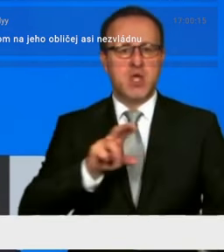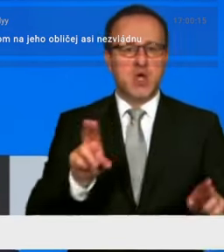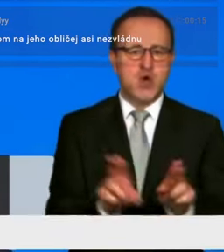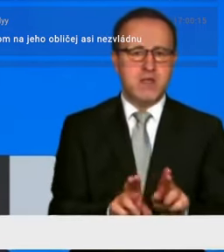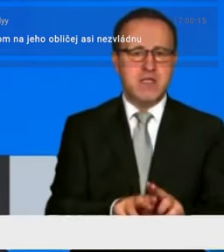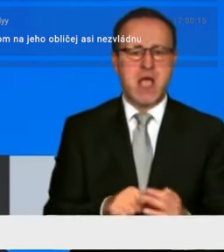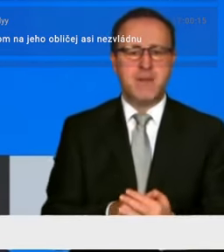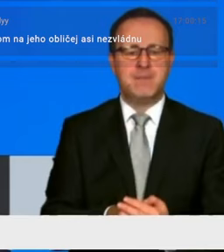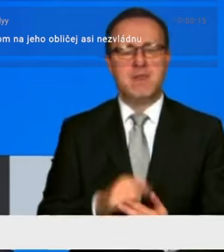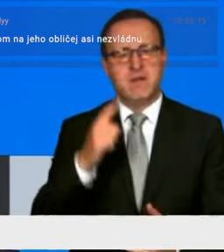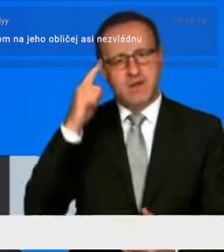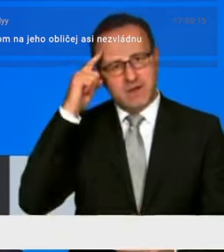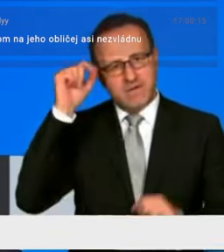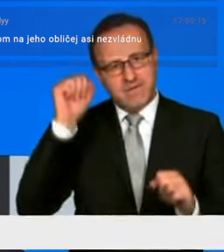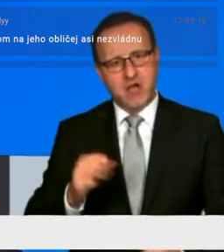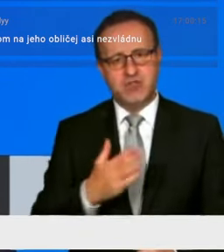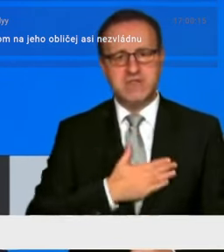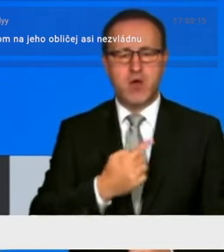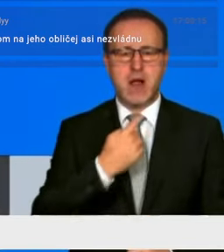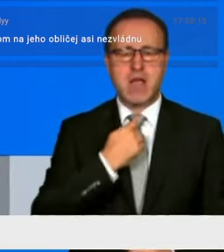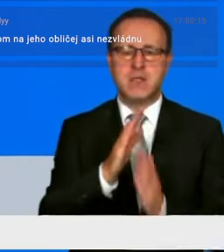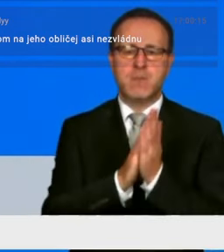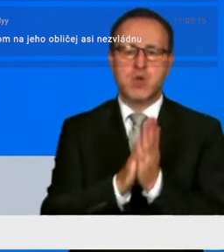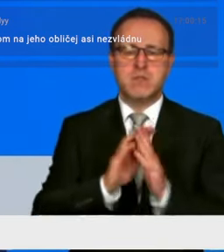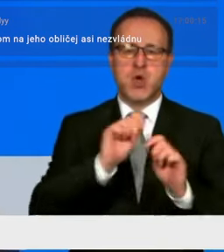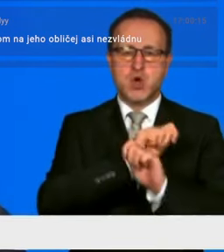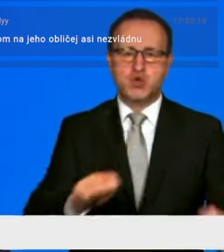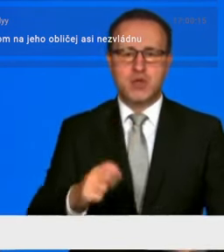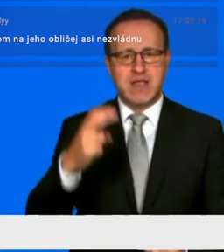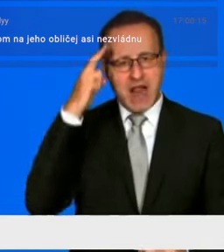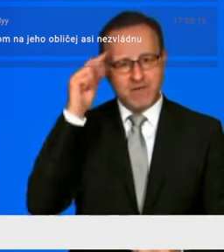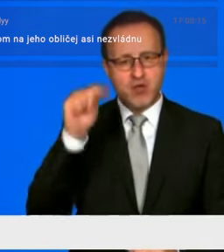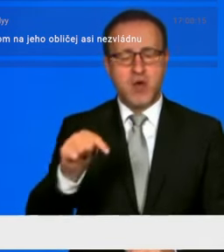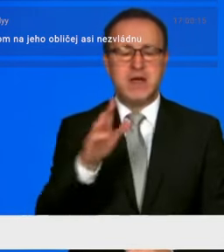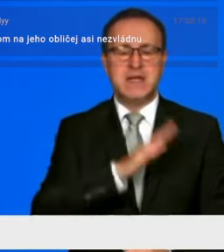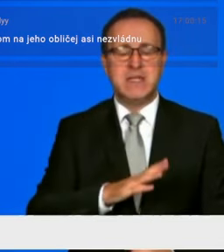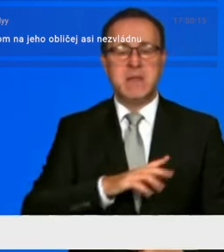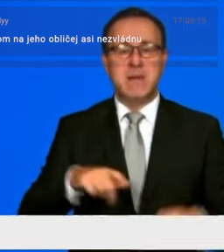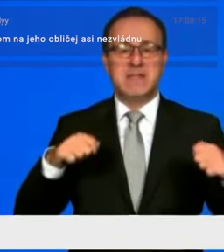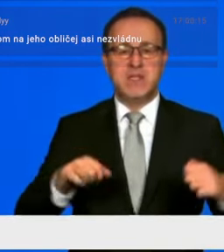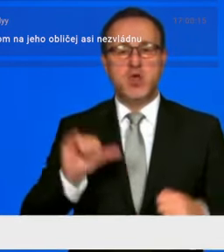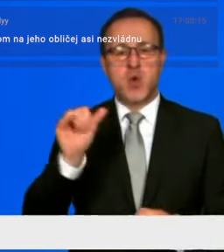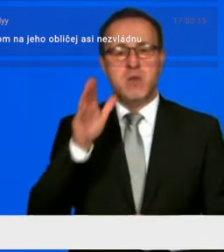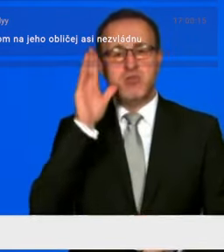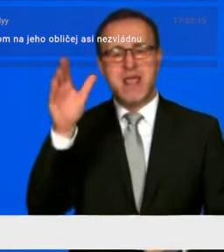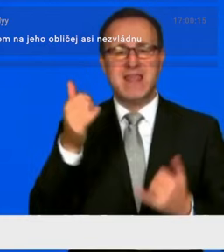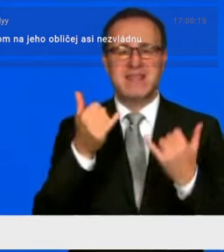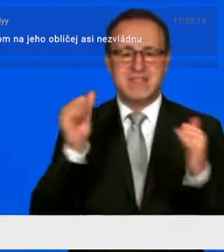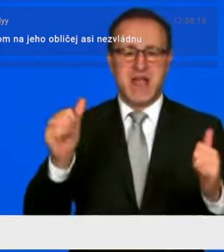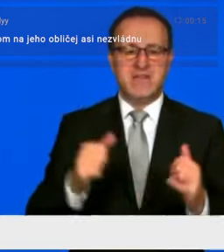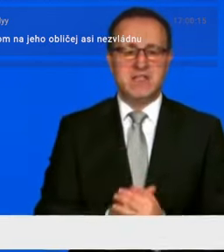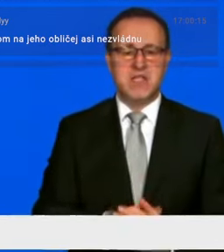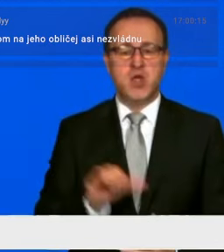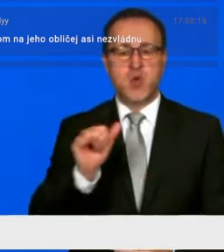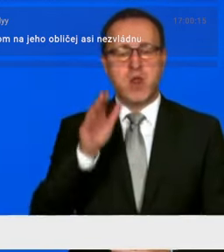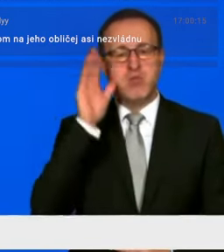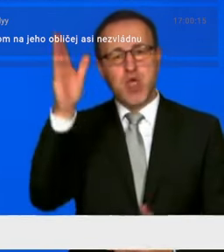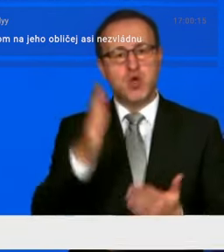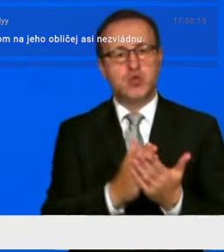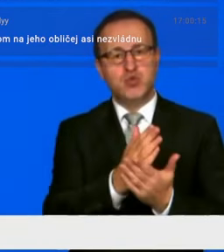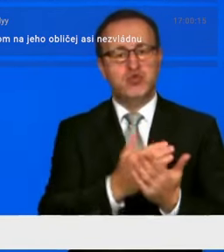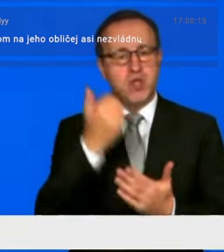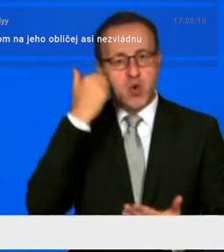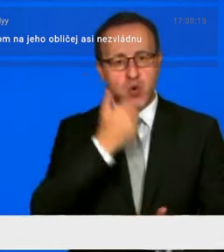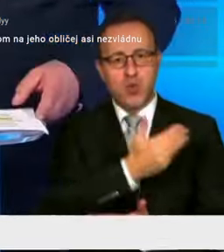zvážte svoj hlas a prosím rozhodnite najmä o tom či chcete mať prezidenta ktorý bude nezávislý a ktorý bude slúžiť občanom